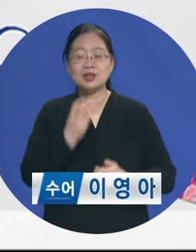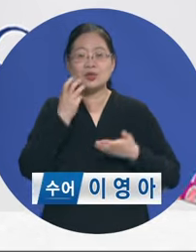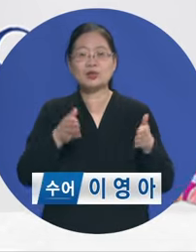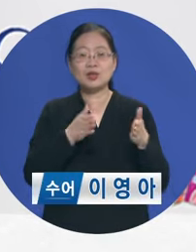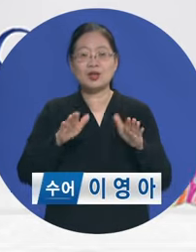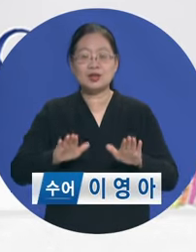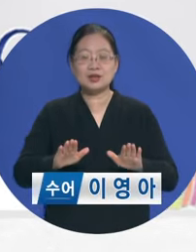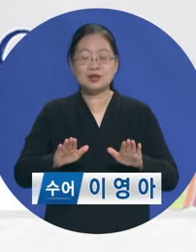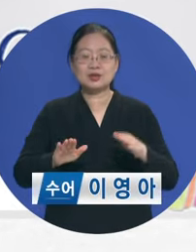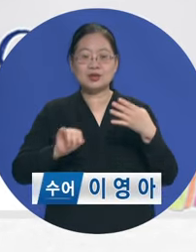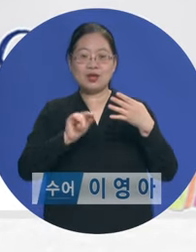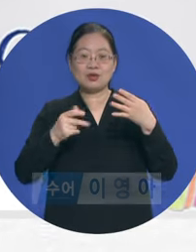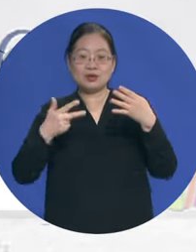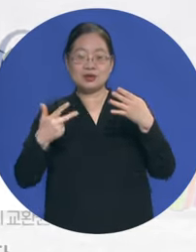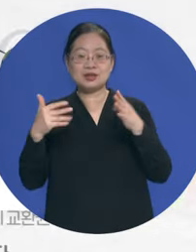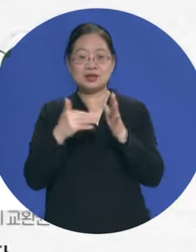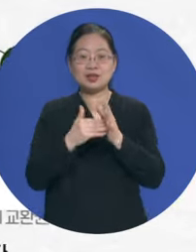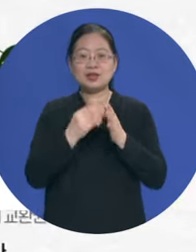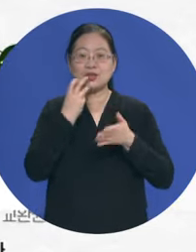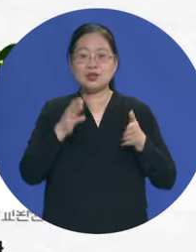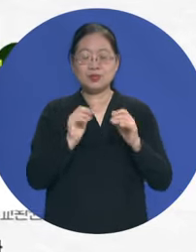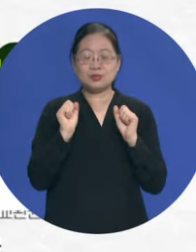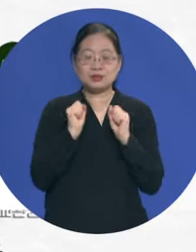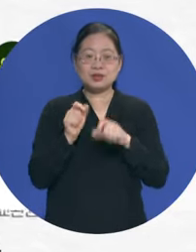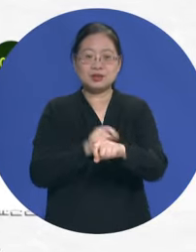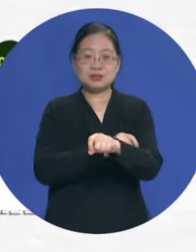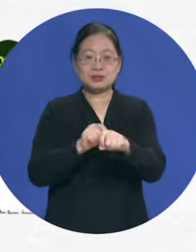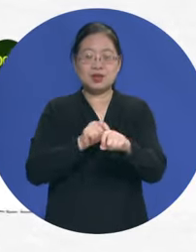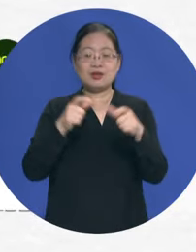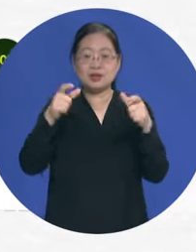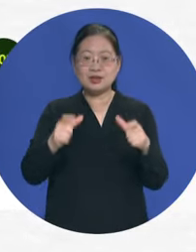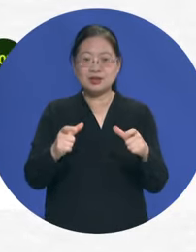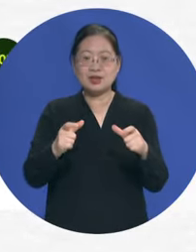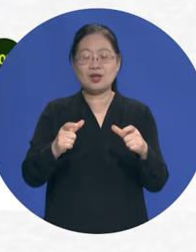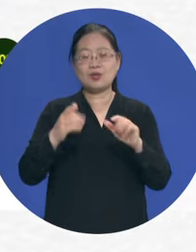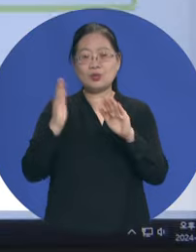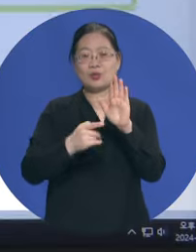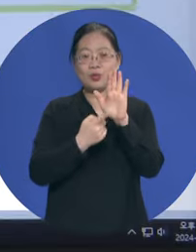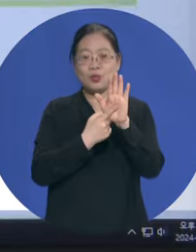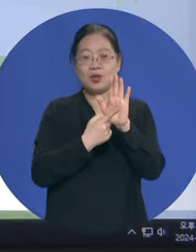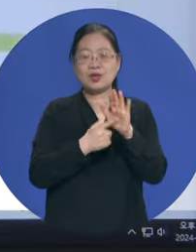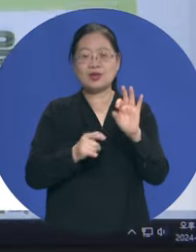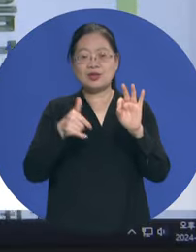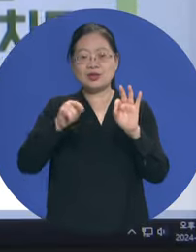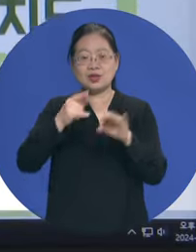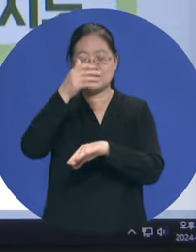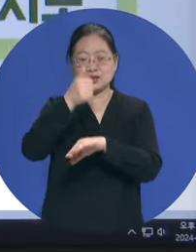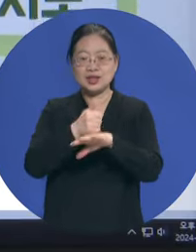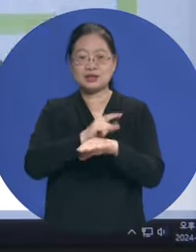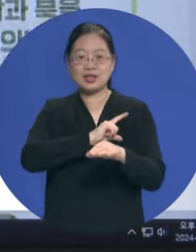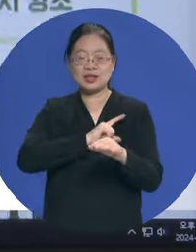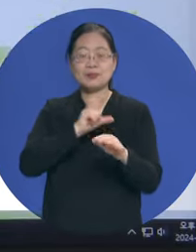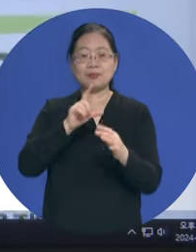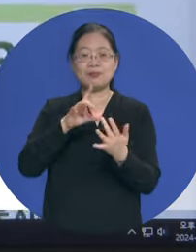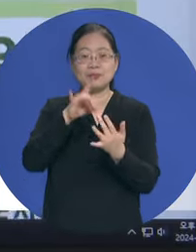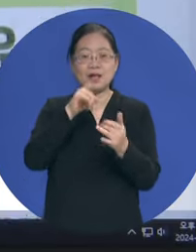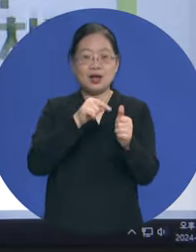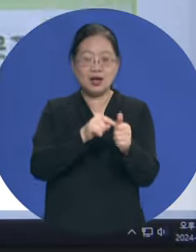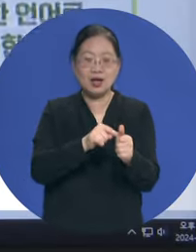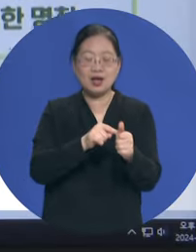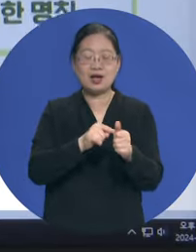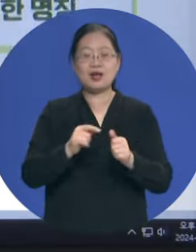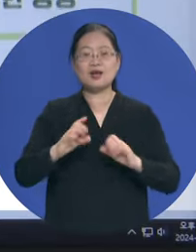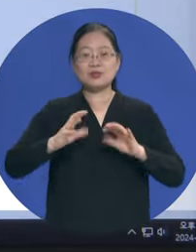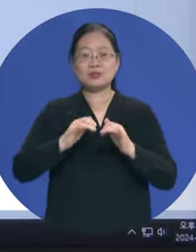경기도가 오는 4월 7일까지 경기 복부 특별 자치도 공모전 누리집에서 개 최종 후보작을 대상으로 대국민